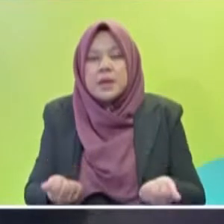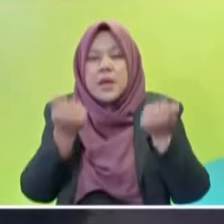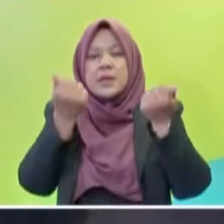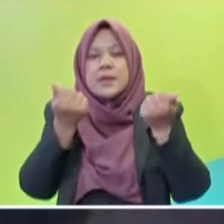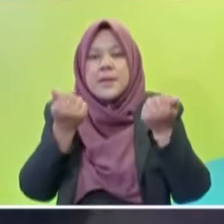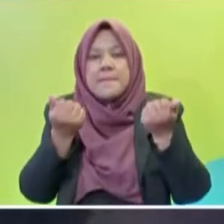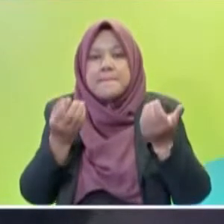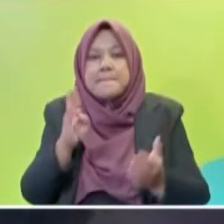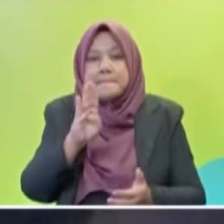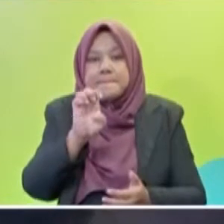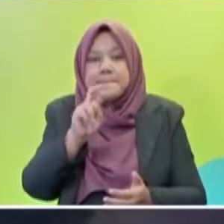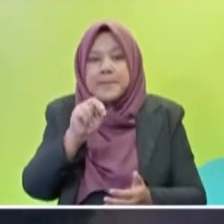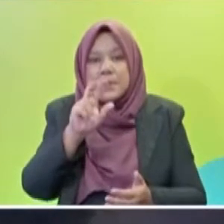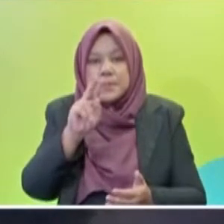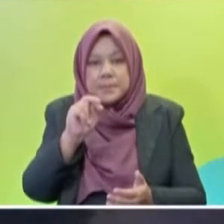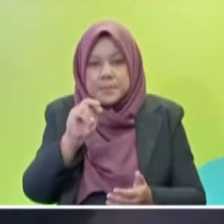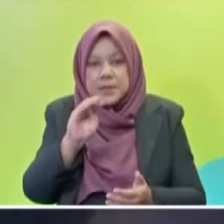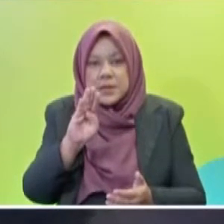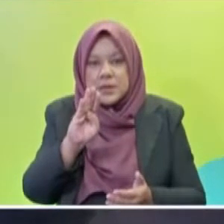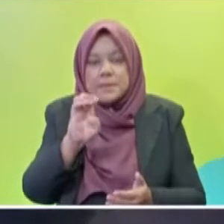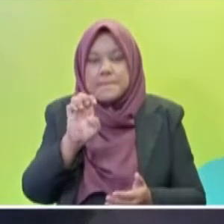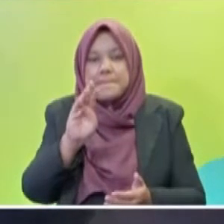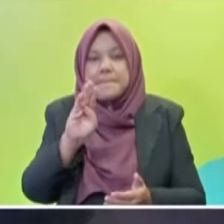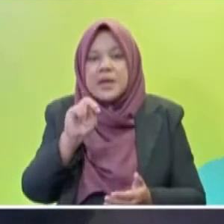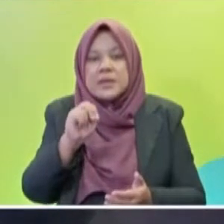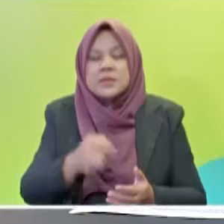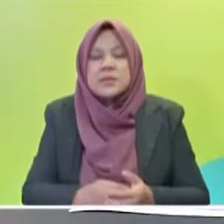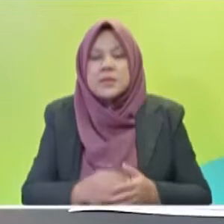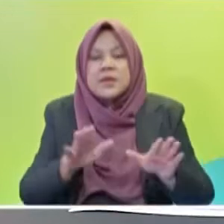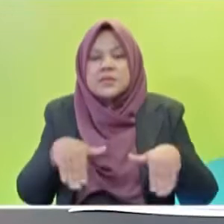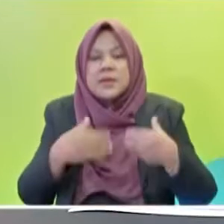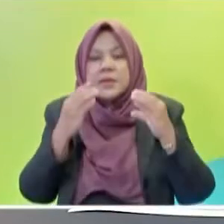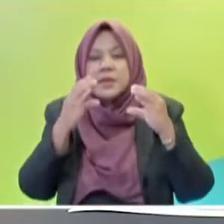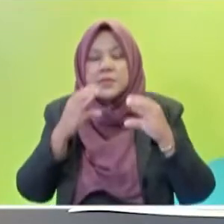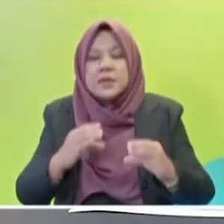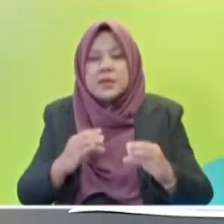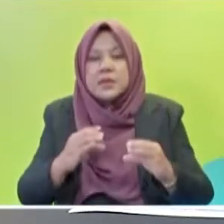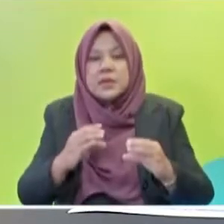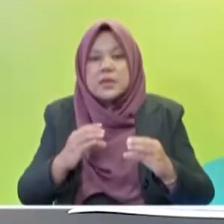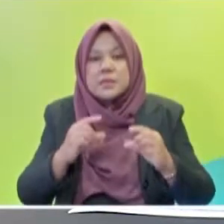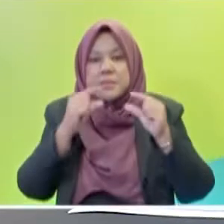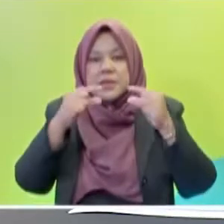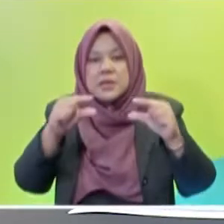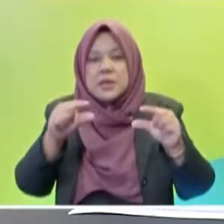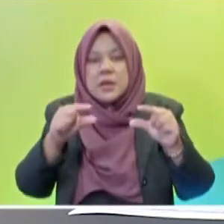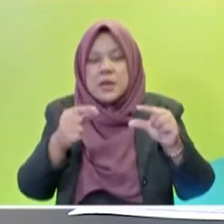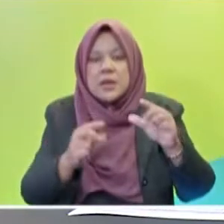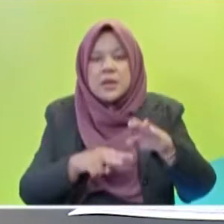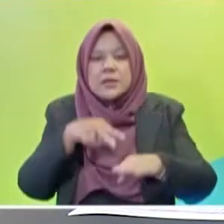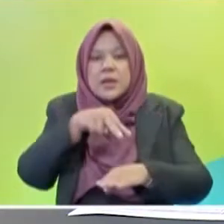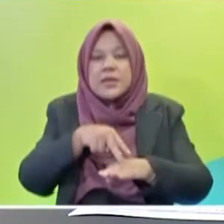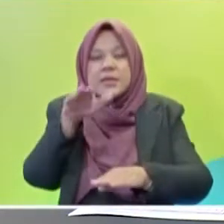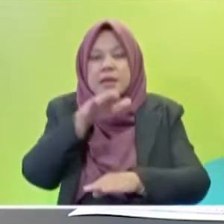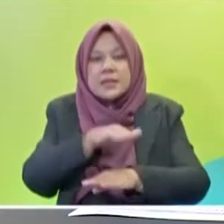ditutup gerai kita tengok macam mana De naik ke atas nah disebabkan oleh beban tadi